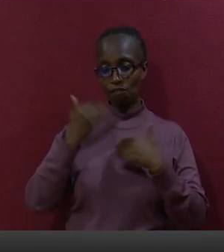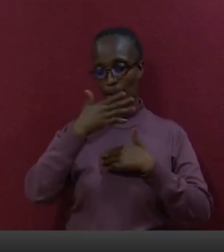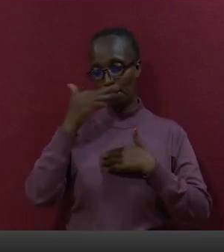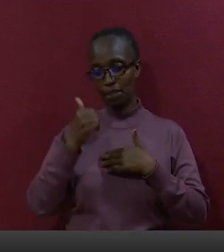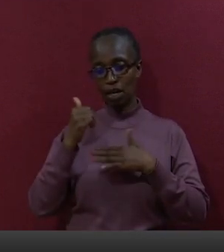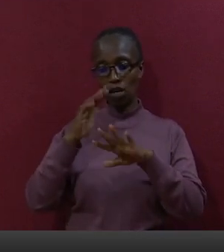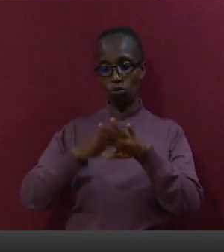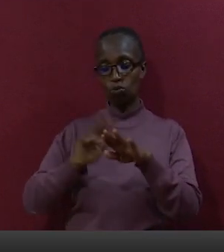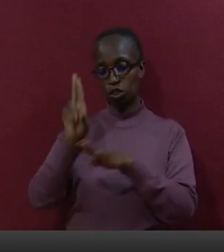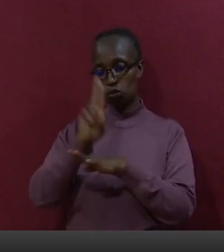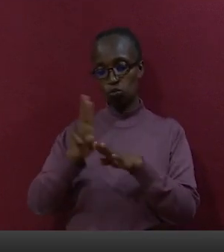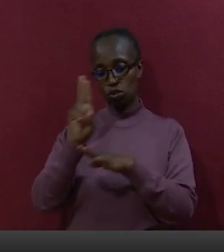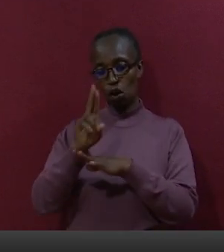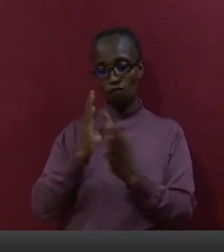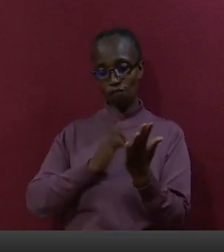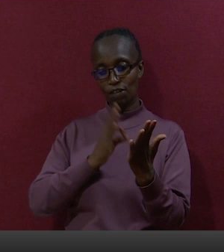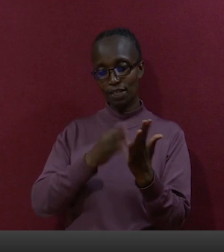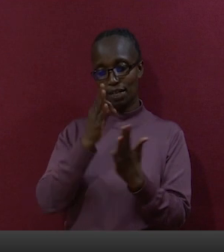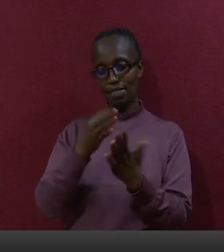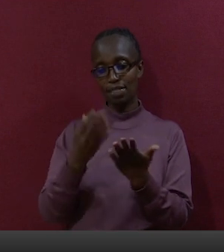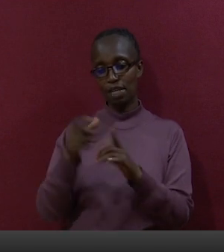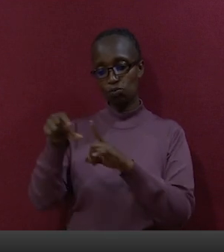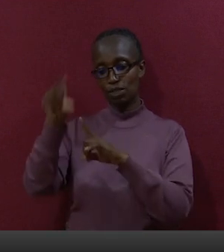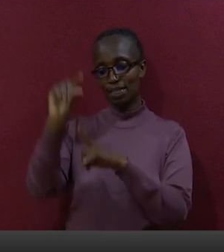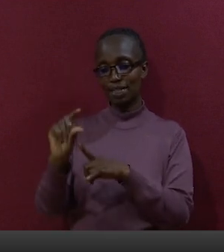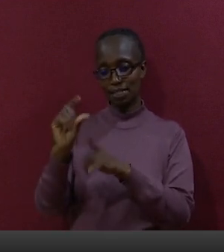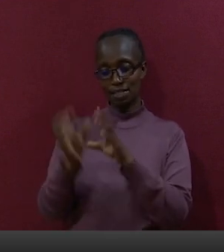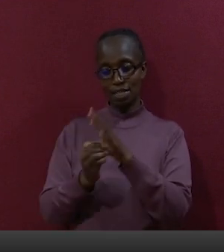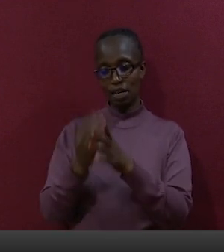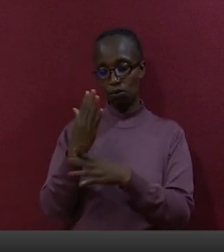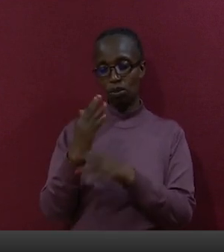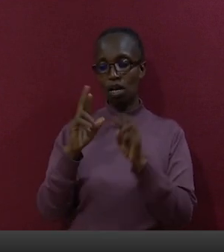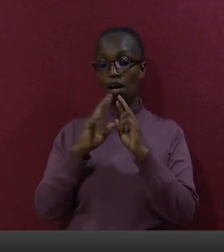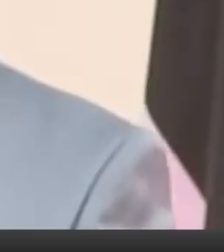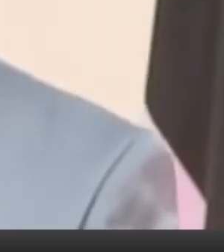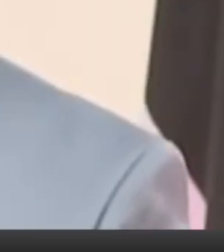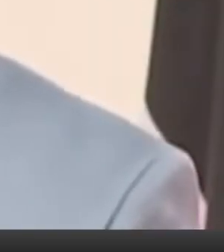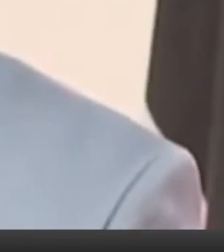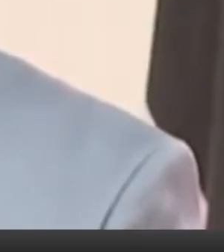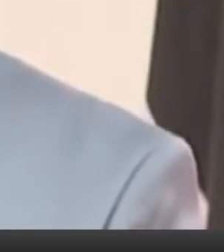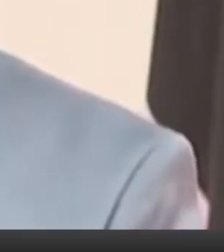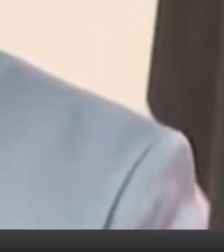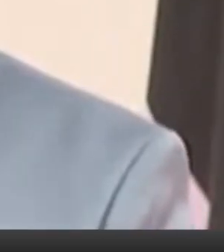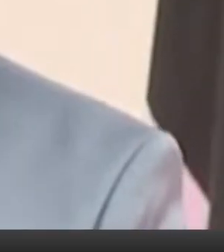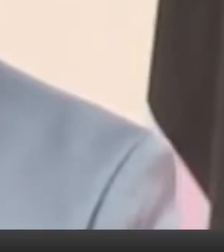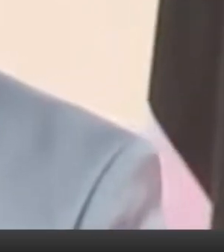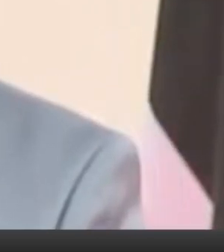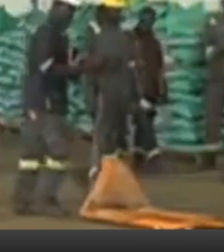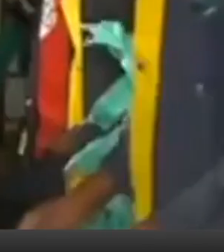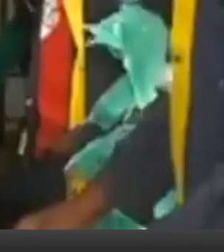2027. I encourage farmers to embrace better and greater use of fertilizer to increase yields in the coming